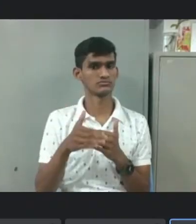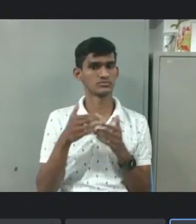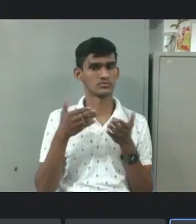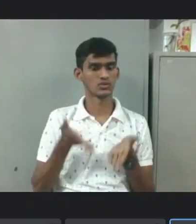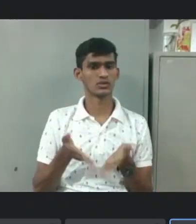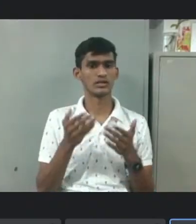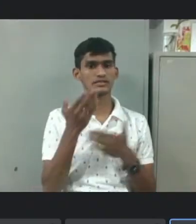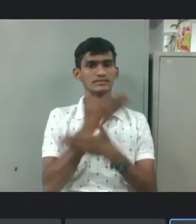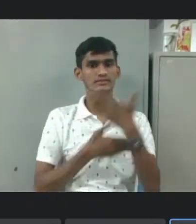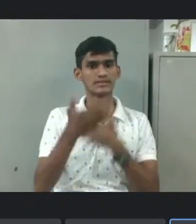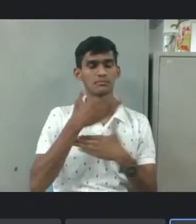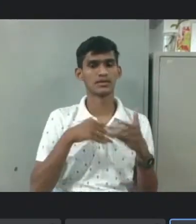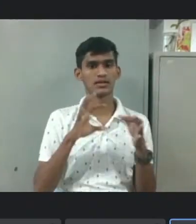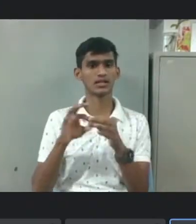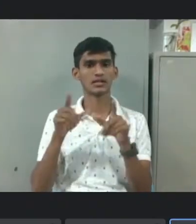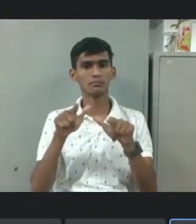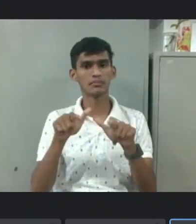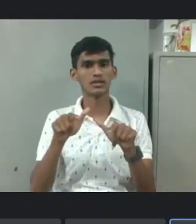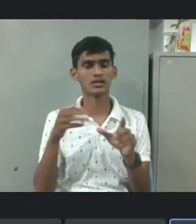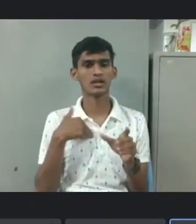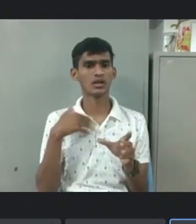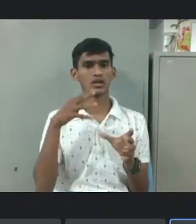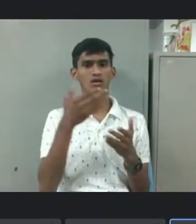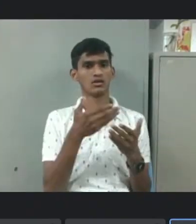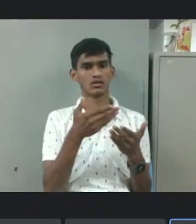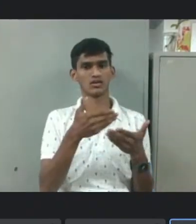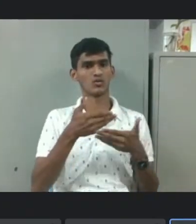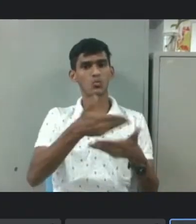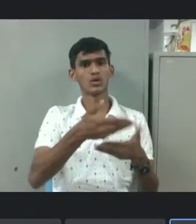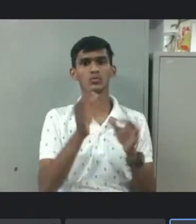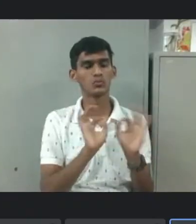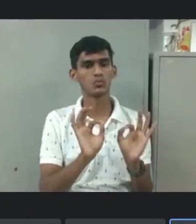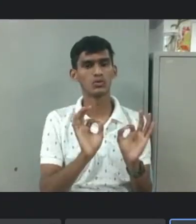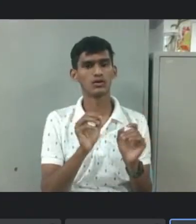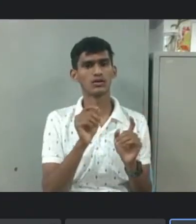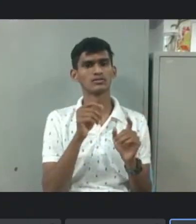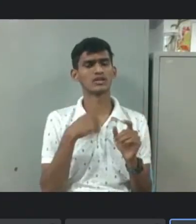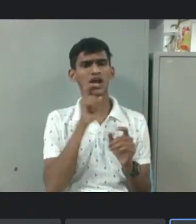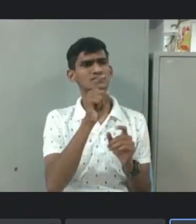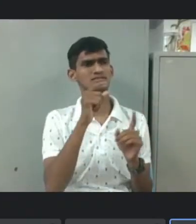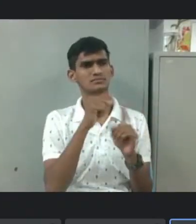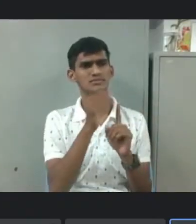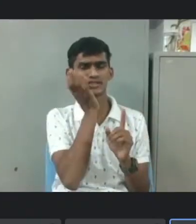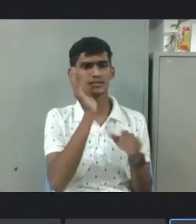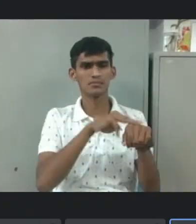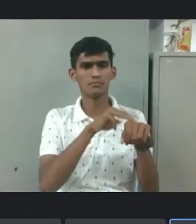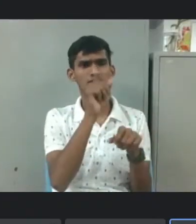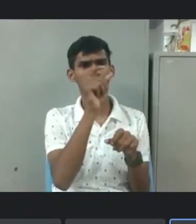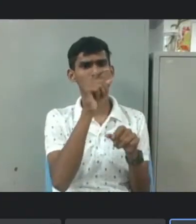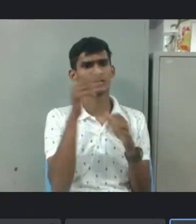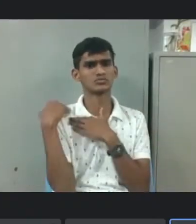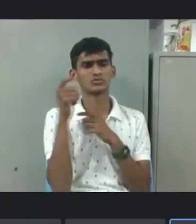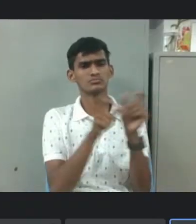എന്നെ ക്ഷണിച്ചിട്ടോ ഇല്ല. ഞാൻ ഇങ്ങനെ ഞങ്ങളുടെ മെമ്പറോടും പ്രസിഡന്റിനോടൊക്കെ ചോദിച്ചു, അപ്പൊ എന്താ എന്നെ വിളിക്കാത്ത, ഭിന്നശേഷി ഗ്രാമസഭ